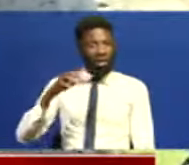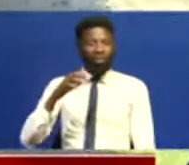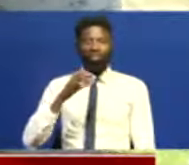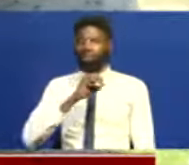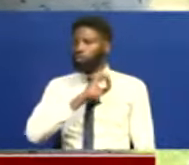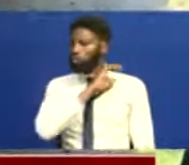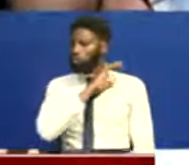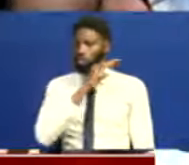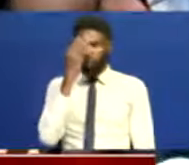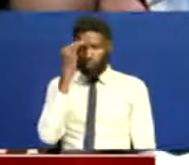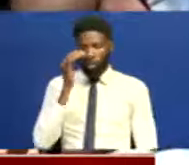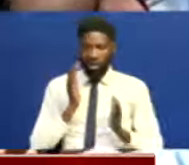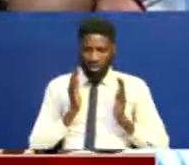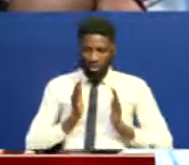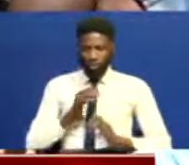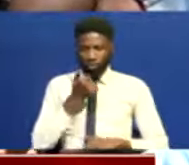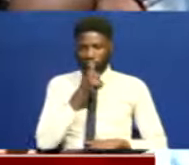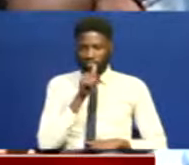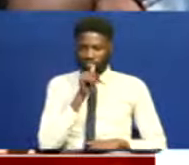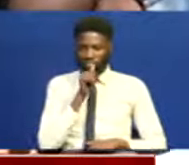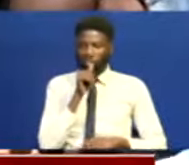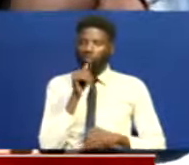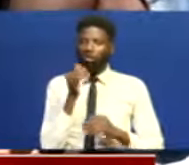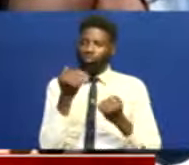from the piece of land.